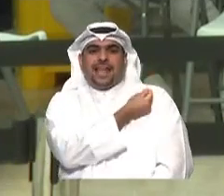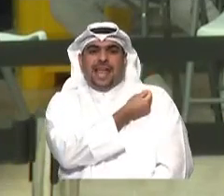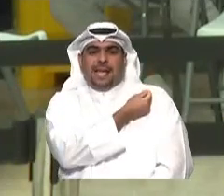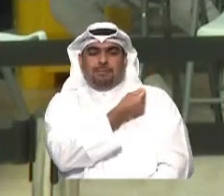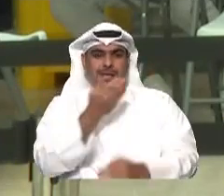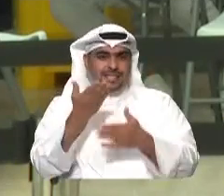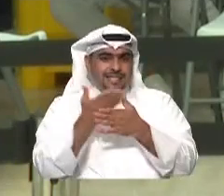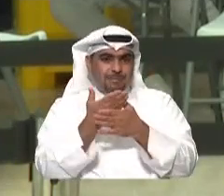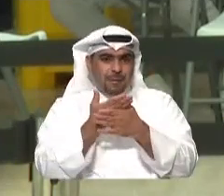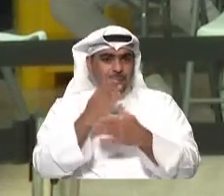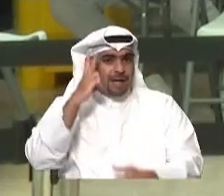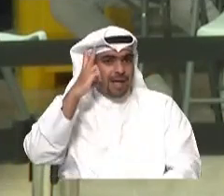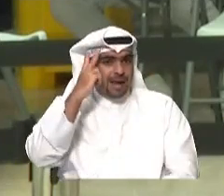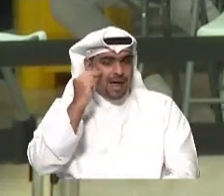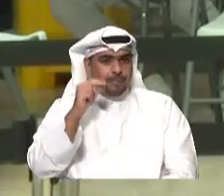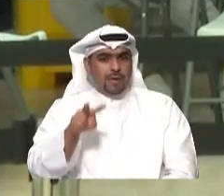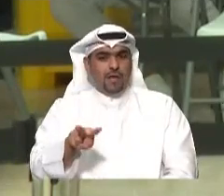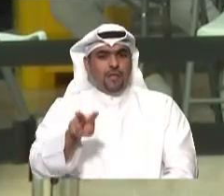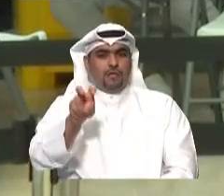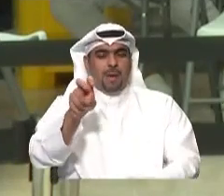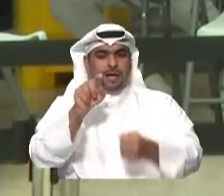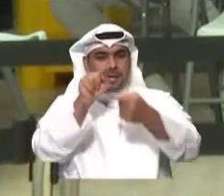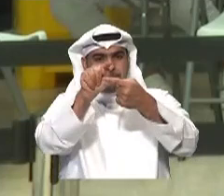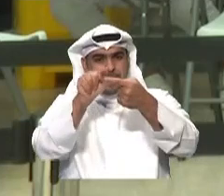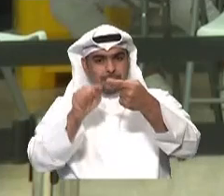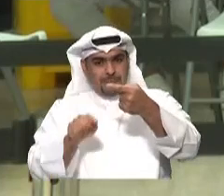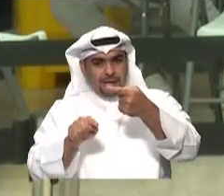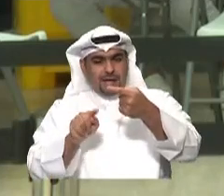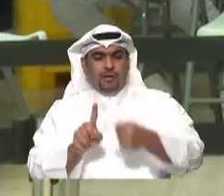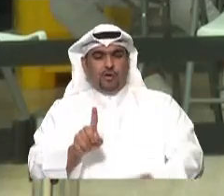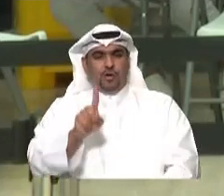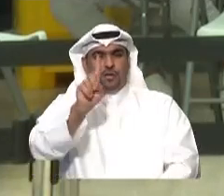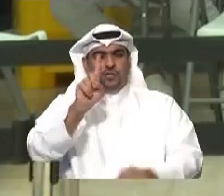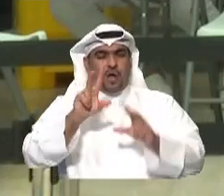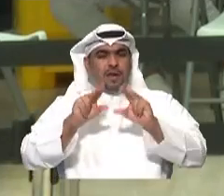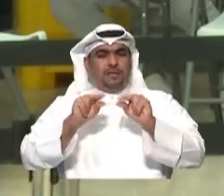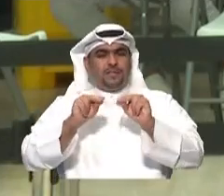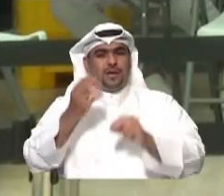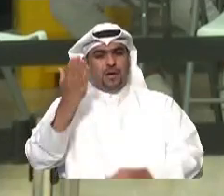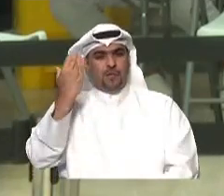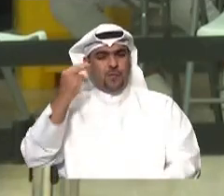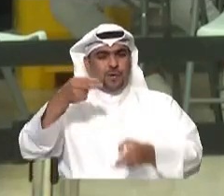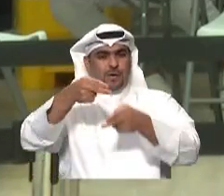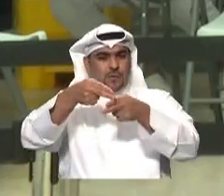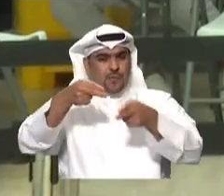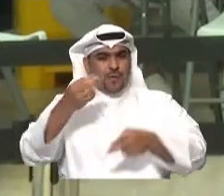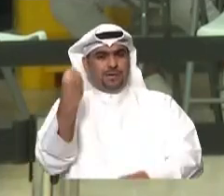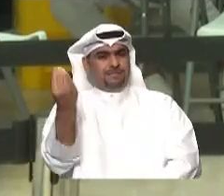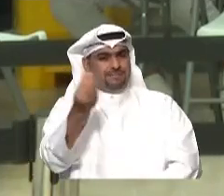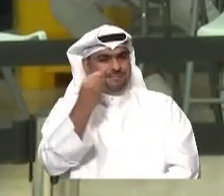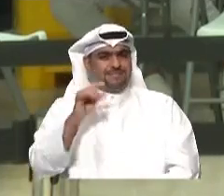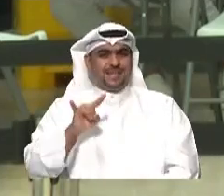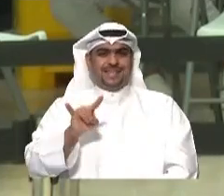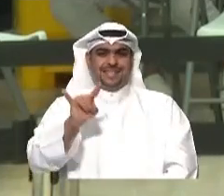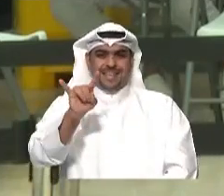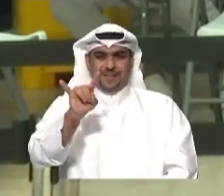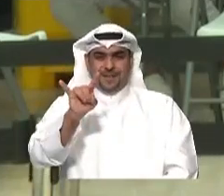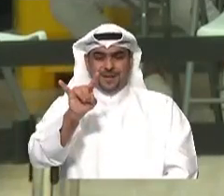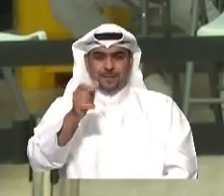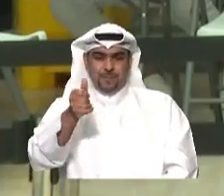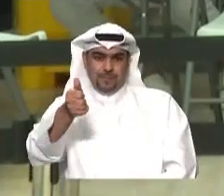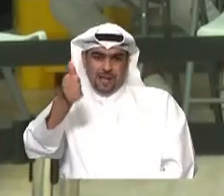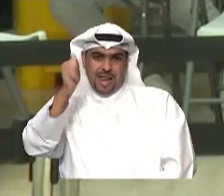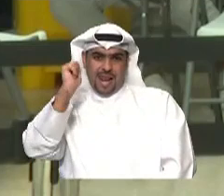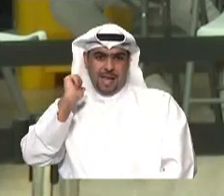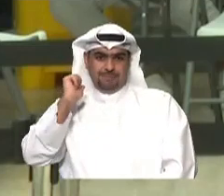الكاملة وبالتالي العودة الكاملة للحياة الطبيعية. مركز جديد تم تدشينه بالأمس من قبل